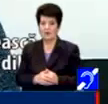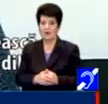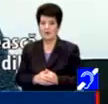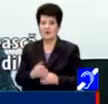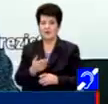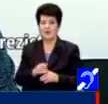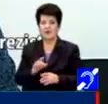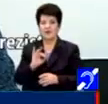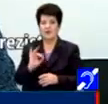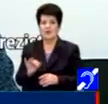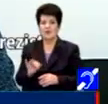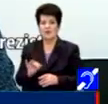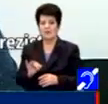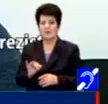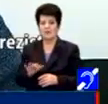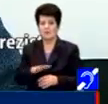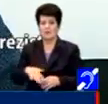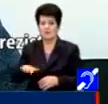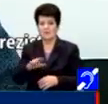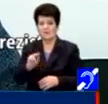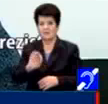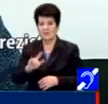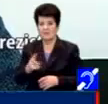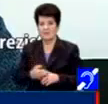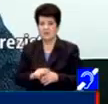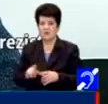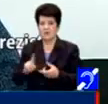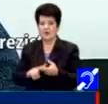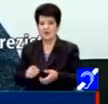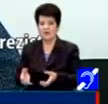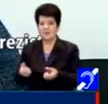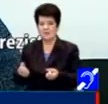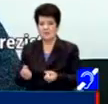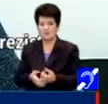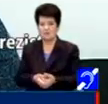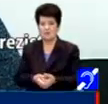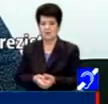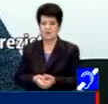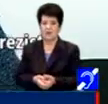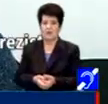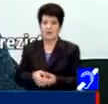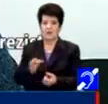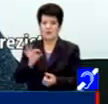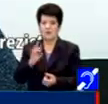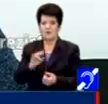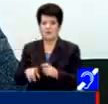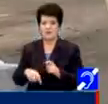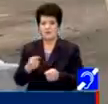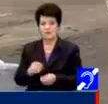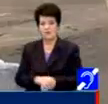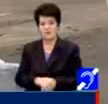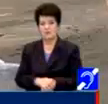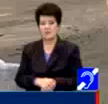до дебилитации, и приопорные участки, которые держат как бы эти швы, там окаймление металлическое, вы видели, оно разрушено,